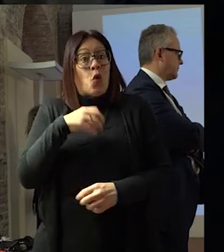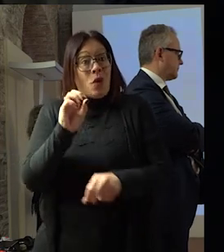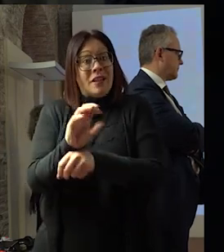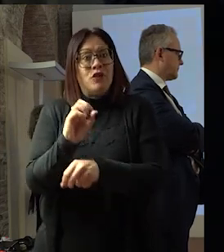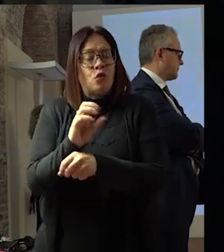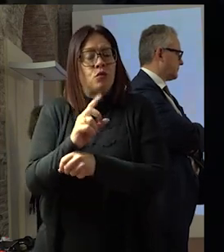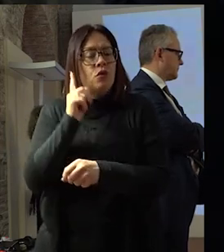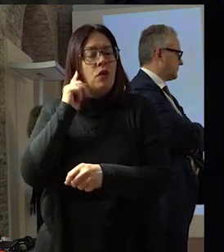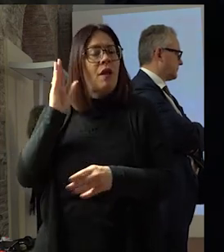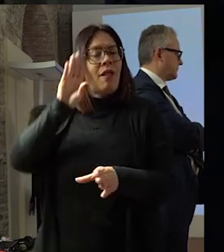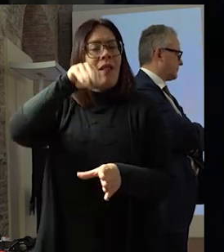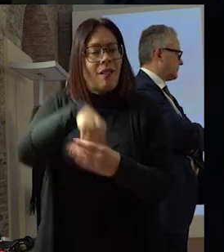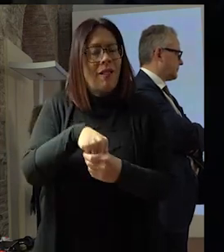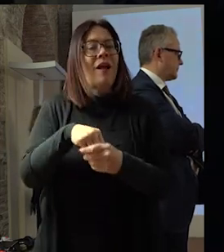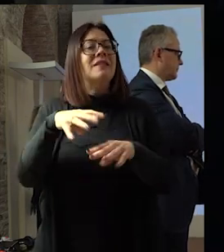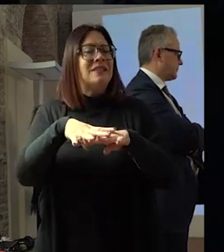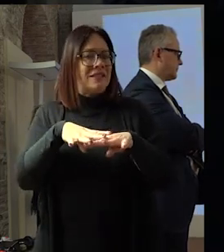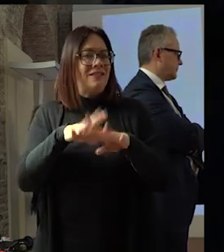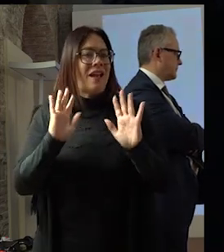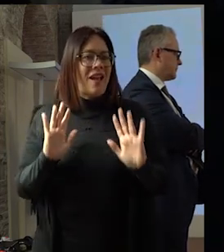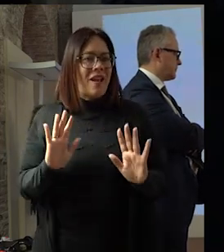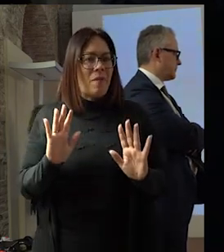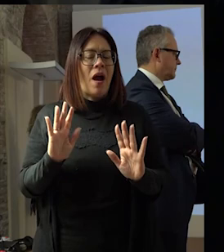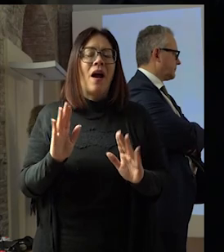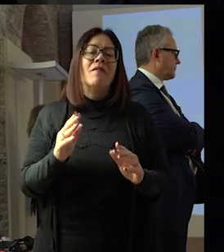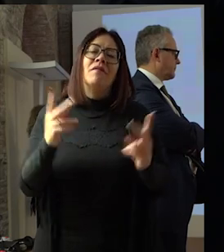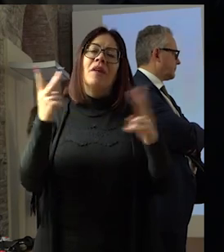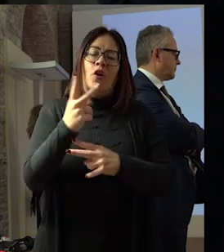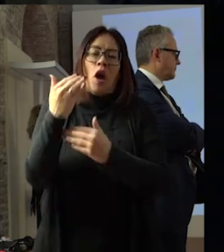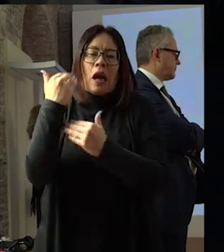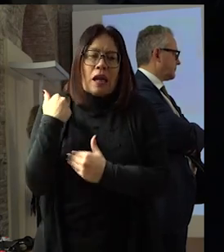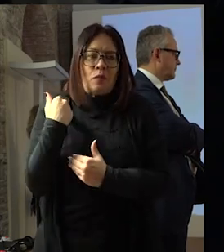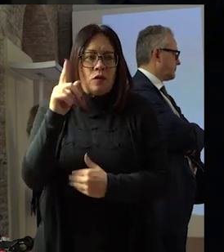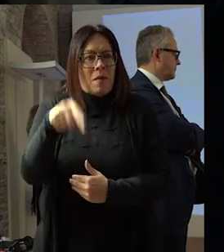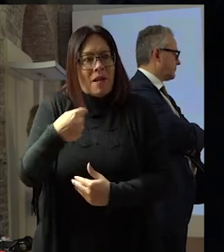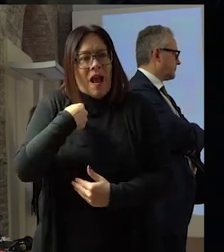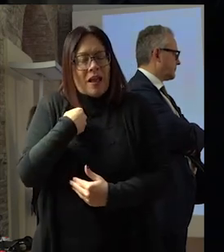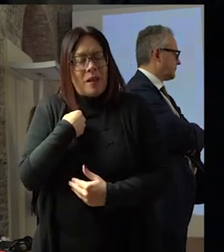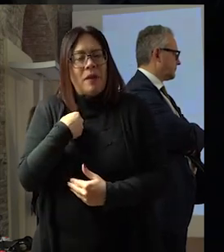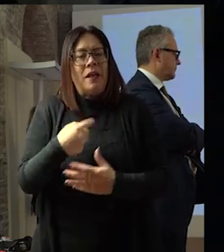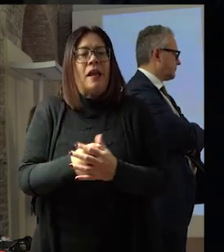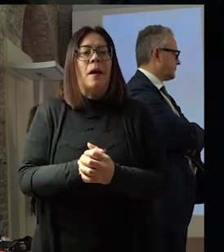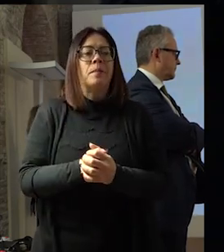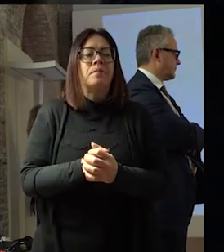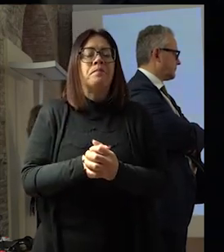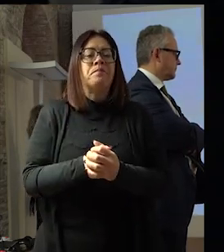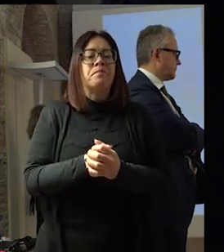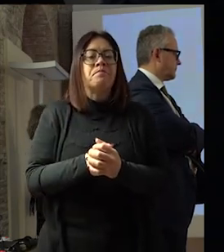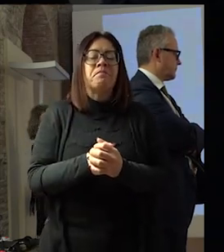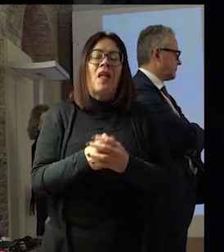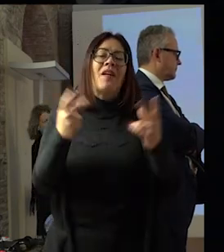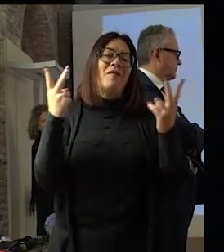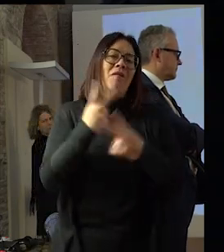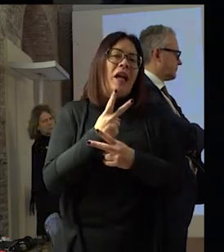parte di questo sistema e di questa responsabilità, per quanto sia pochi gli anni che sono dentro a